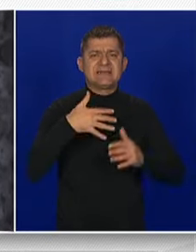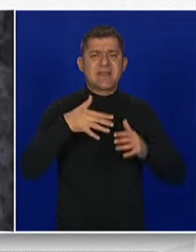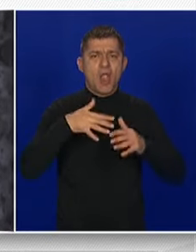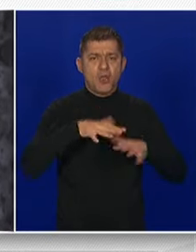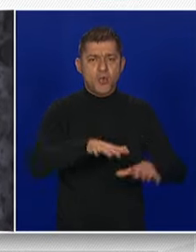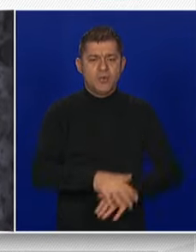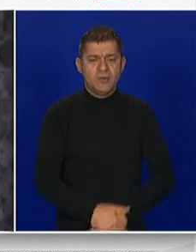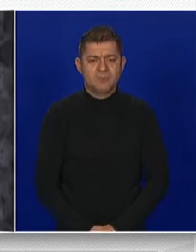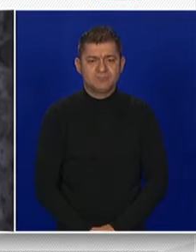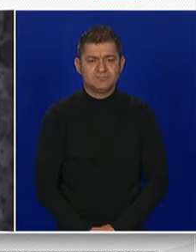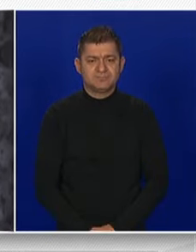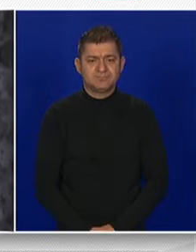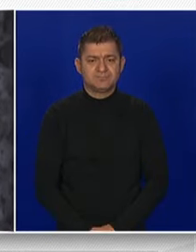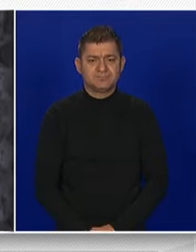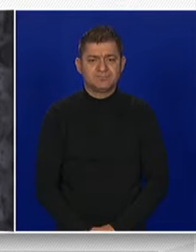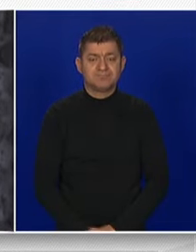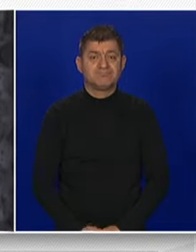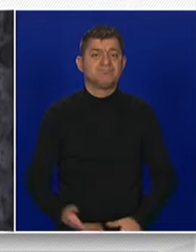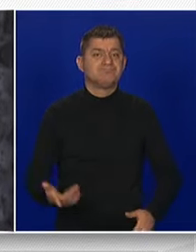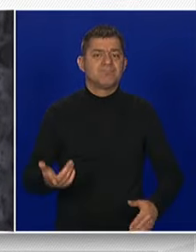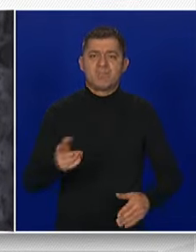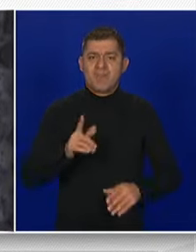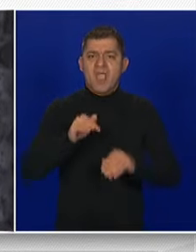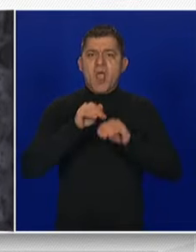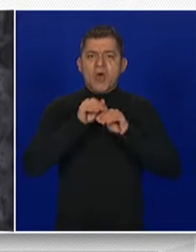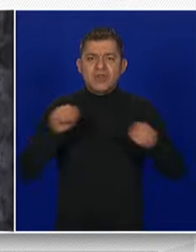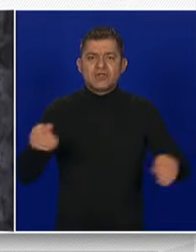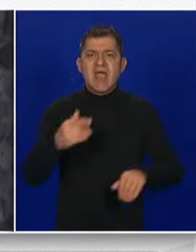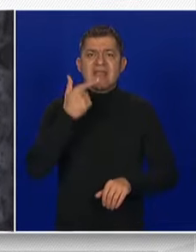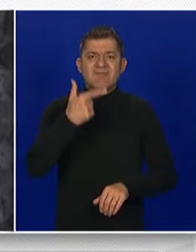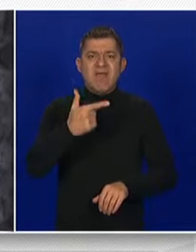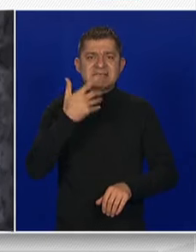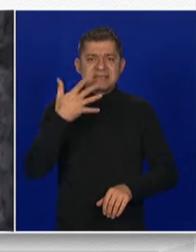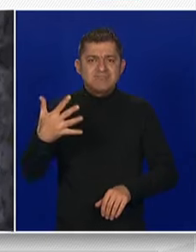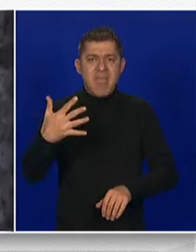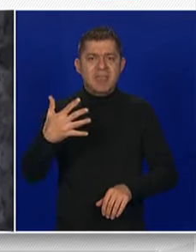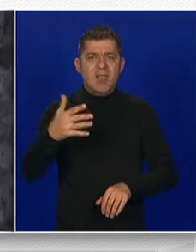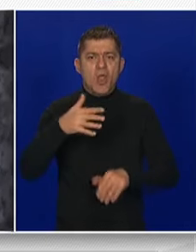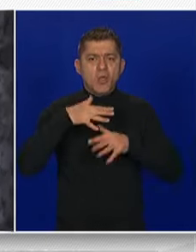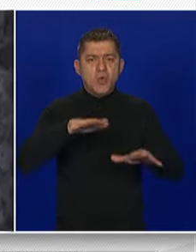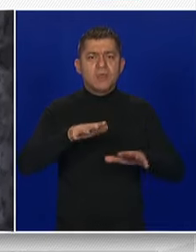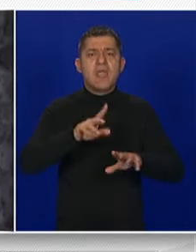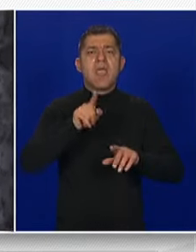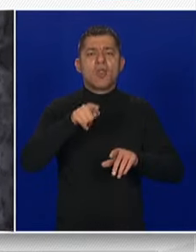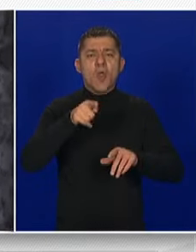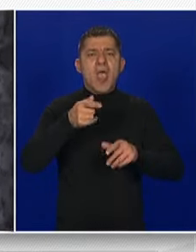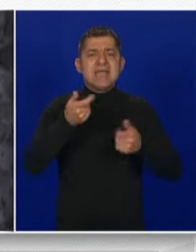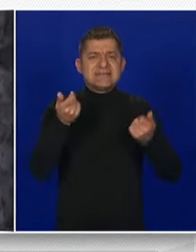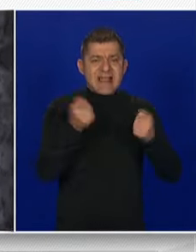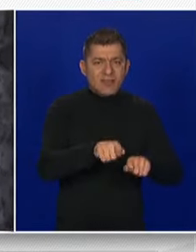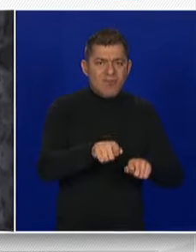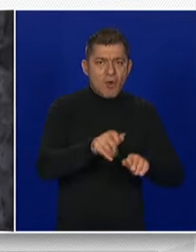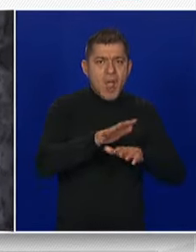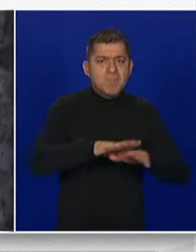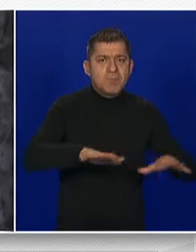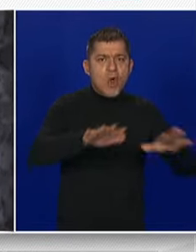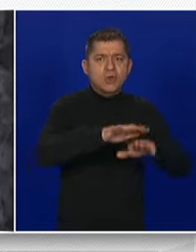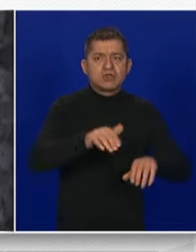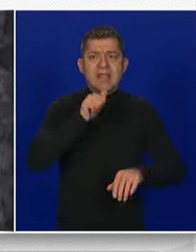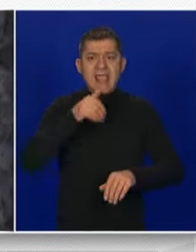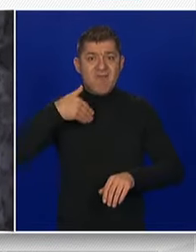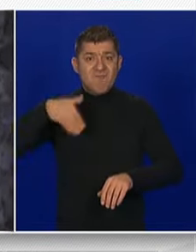Dakle, ograničenje od 25 ljudi vrijedi i za zatvorene i za otvorene prostore jednako. Ne znam otkud ta